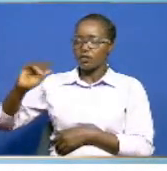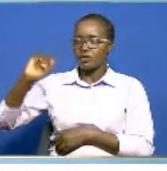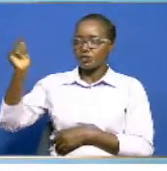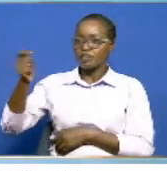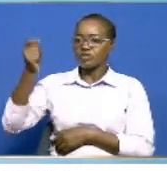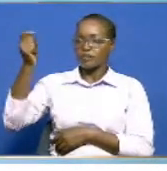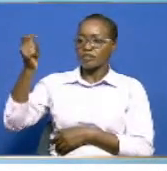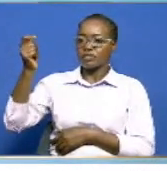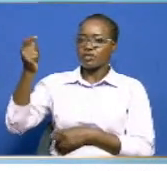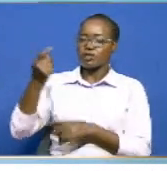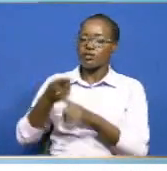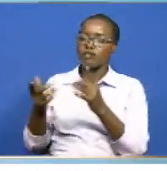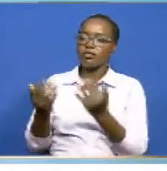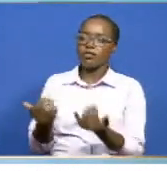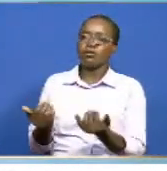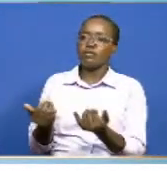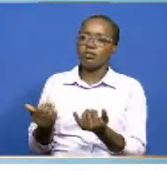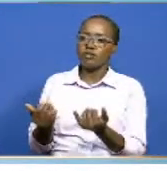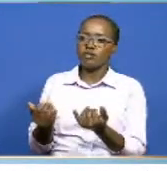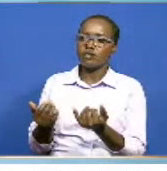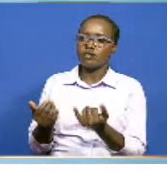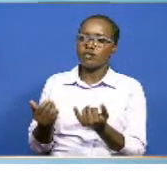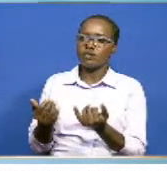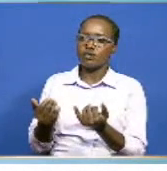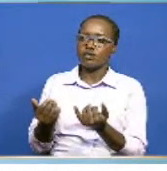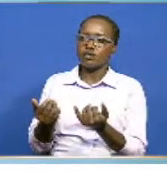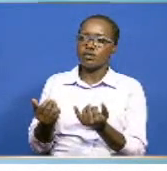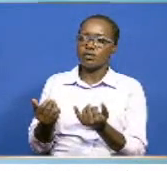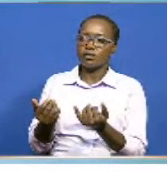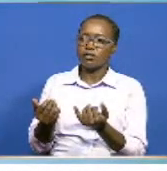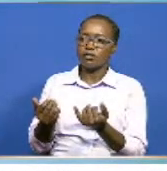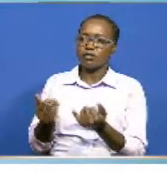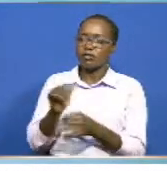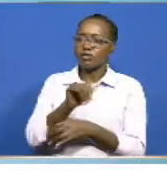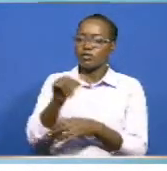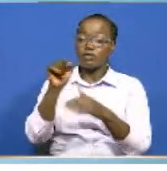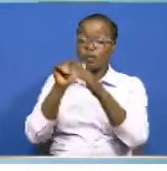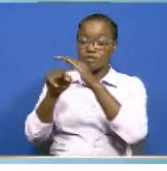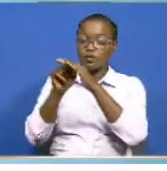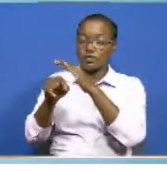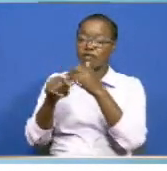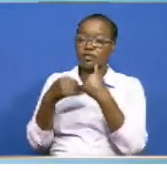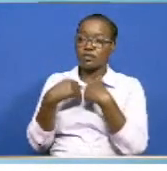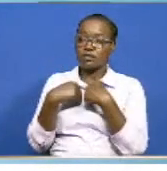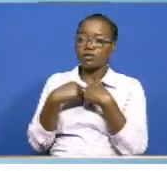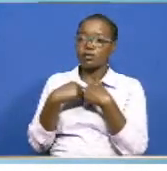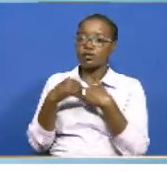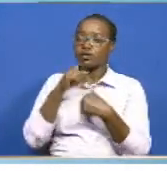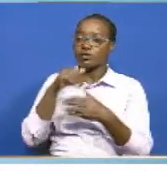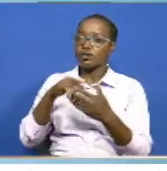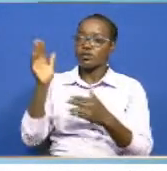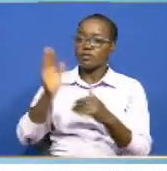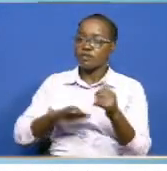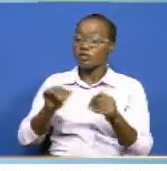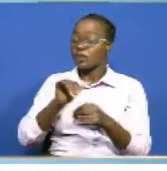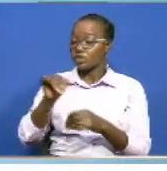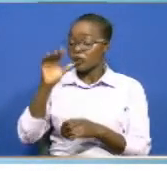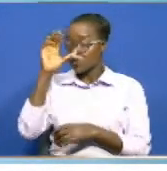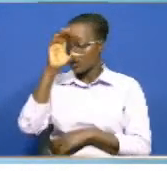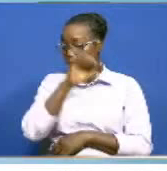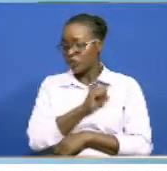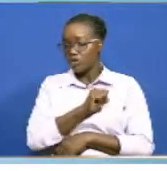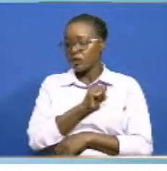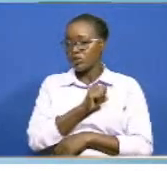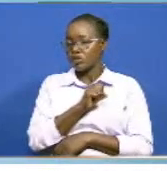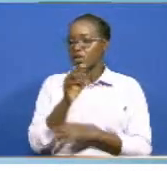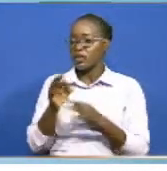Kenya. Lakini sasa hawa ambao wanapata access sio wengi kuliko wale ambao walikosa access. So inamaanisha kwamba